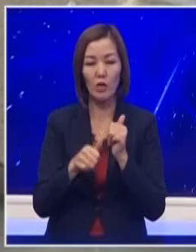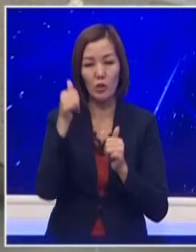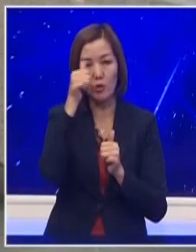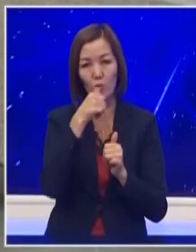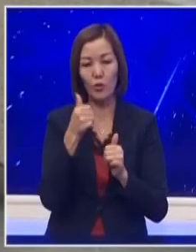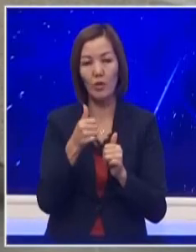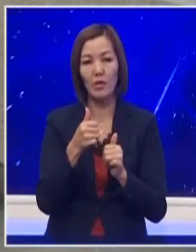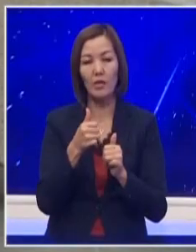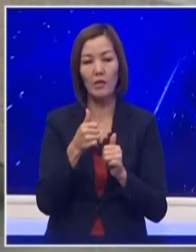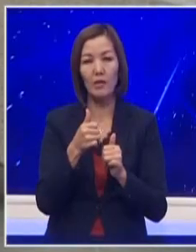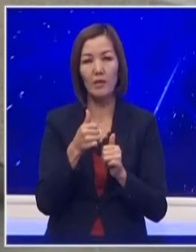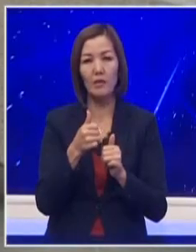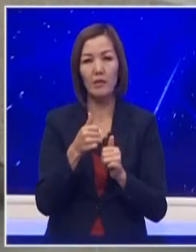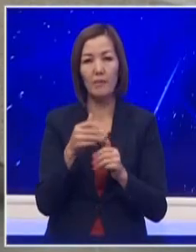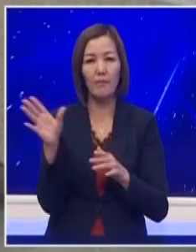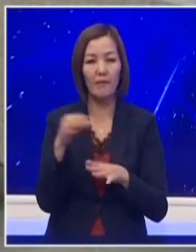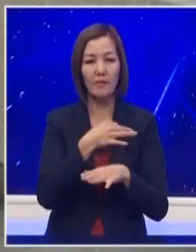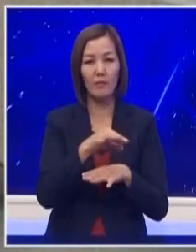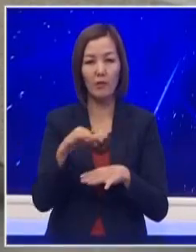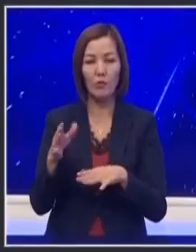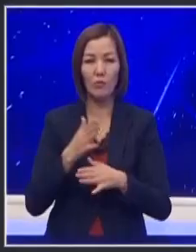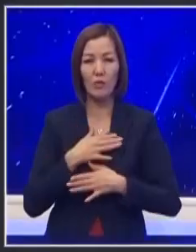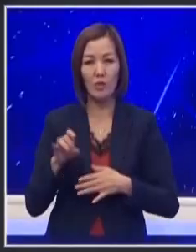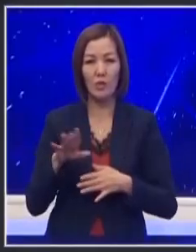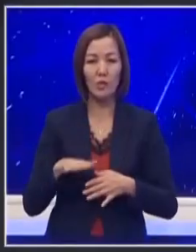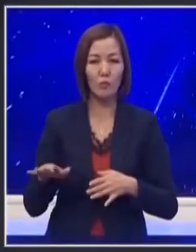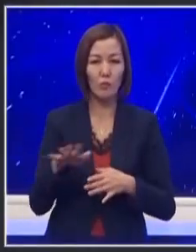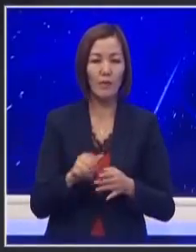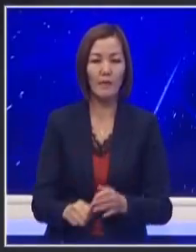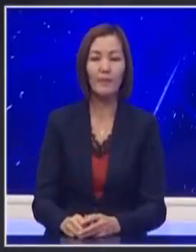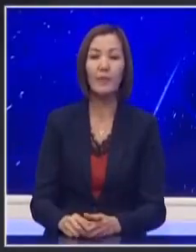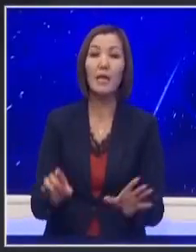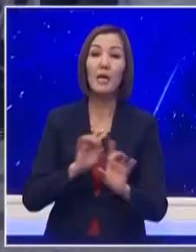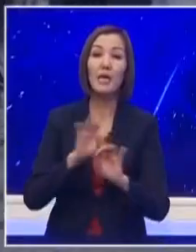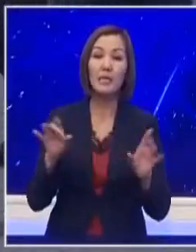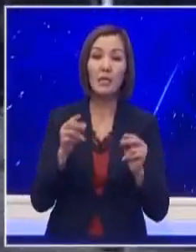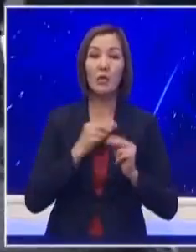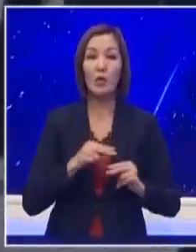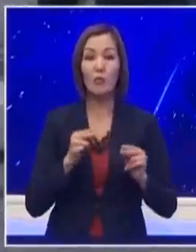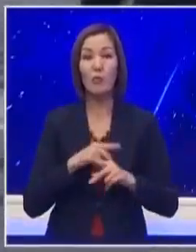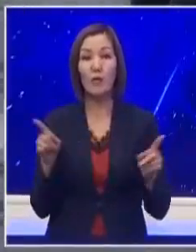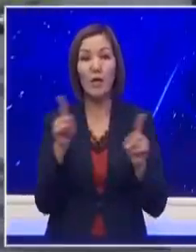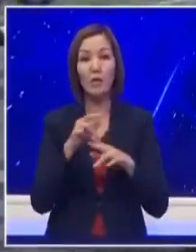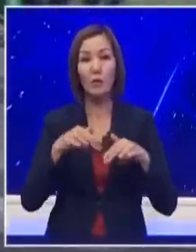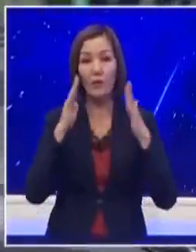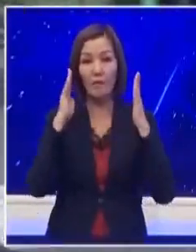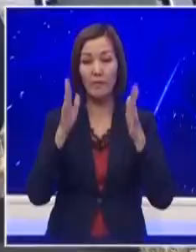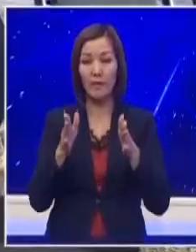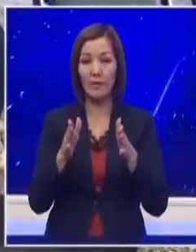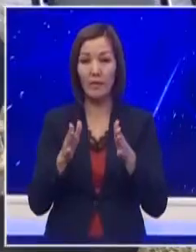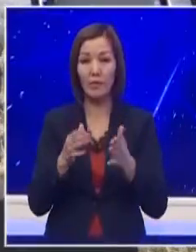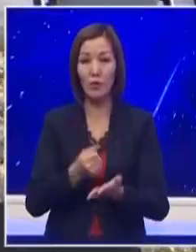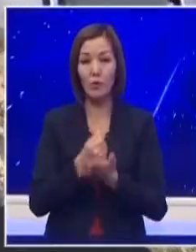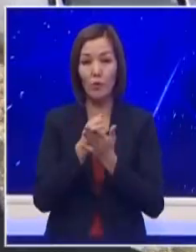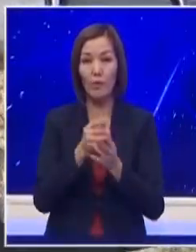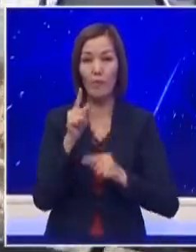год по всем регионам нашей республики помимо разъяснительной работы особо упор информационно-пропагандистская группа